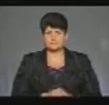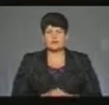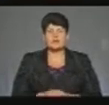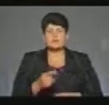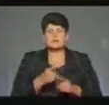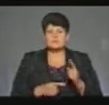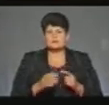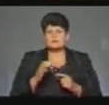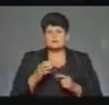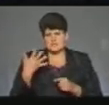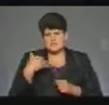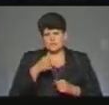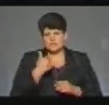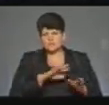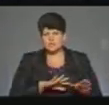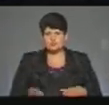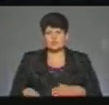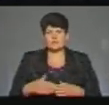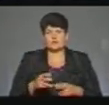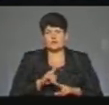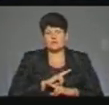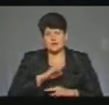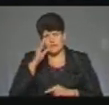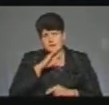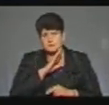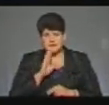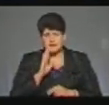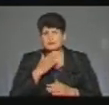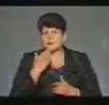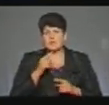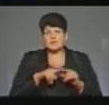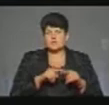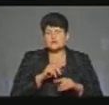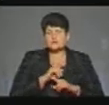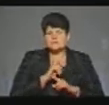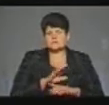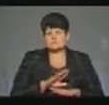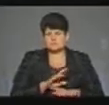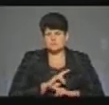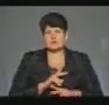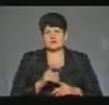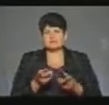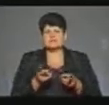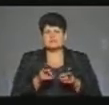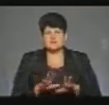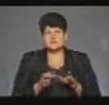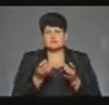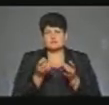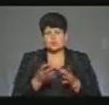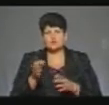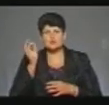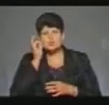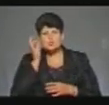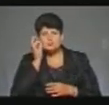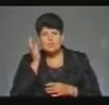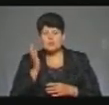півстоліття минуло, як пішли з життя її батьки. Вже нема і рідної сестри. Залишаються світлини, спогади, сквер із символічним лемківським